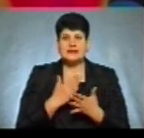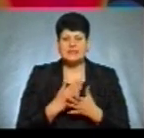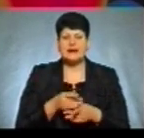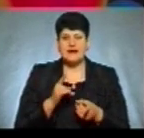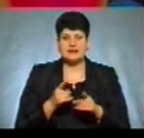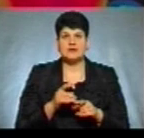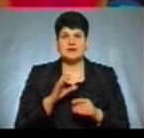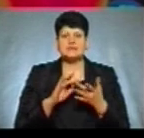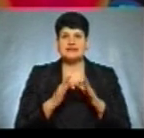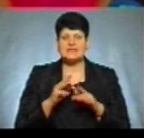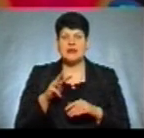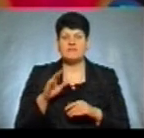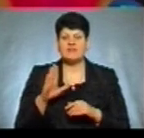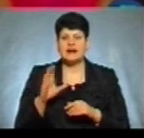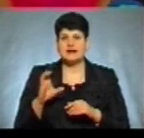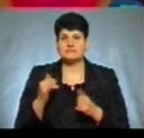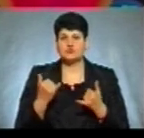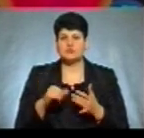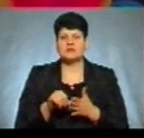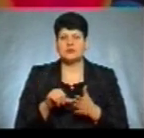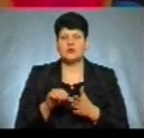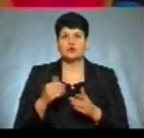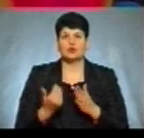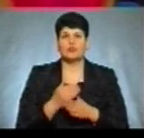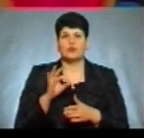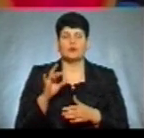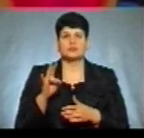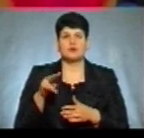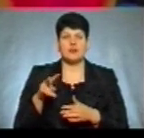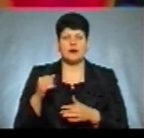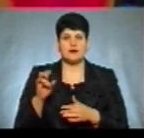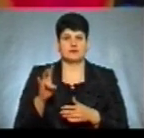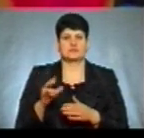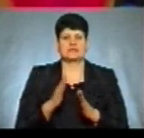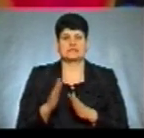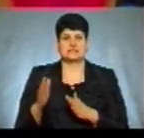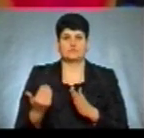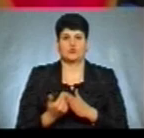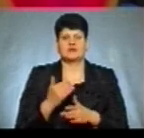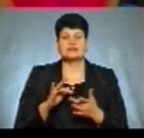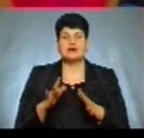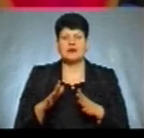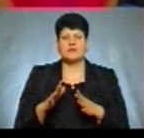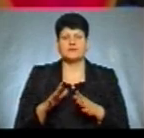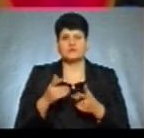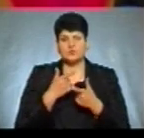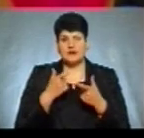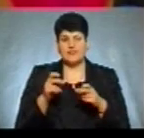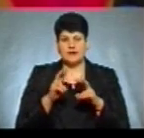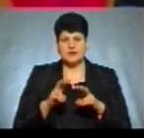ми сьогодні представляємо нову онлайн-систему, новий онлайн-сервіс, інформаційно-аналітичний портал